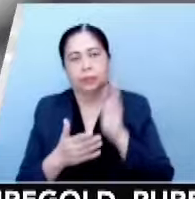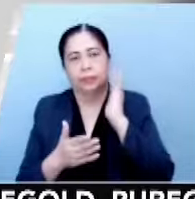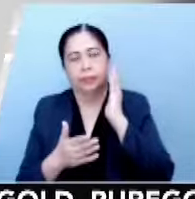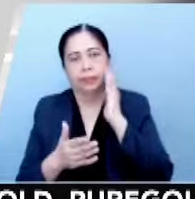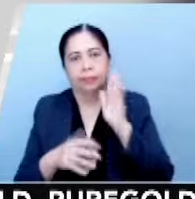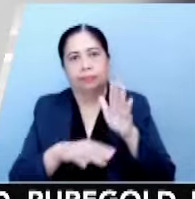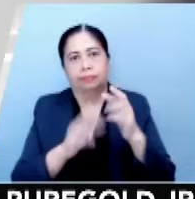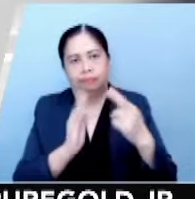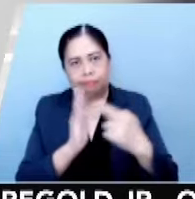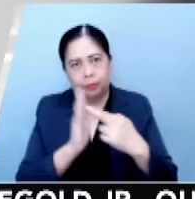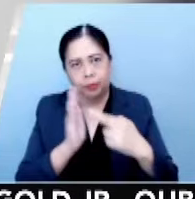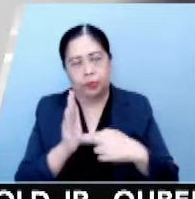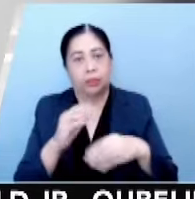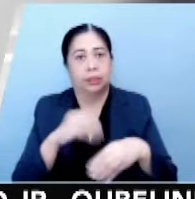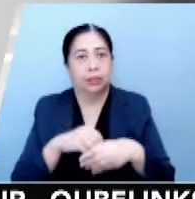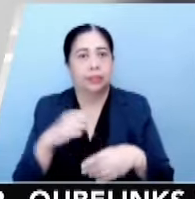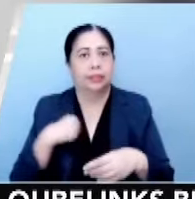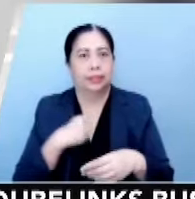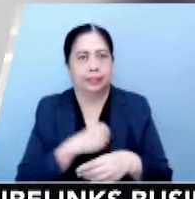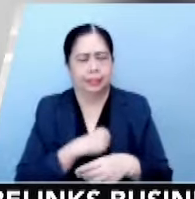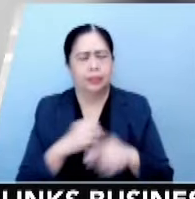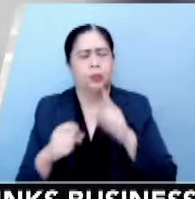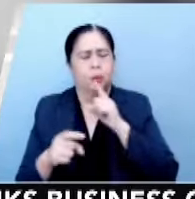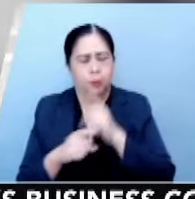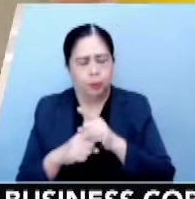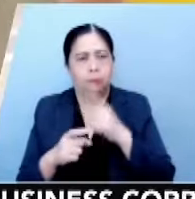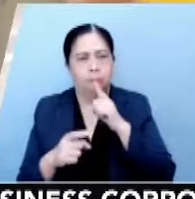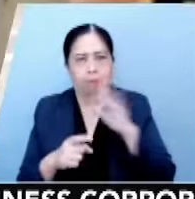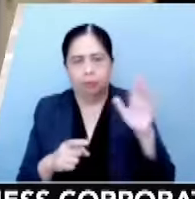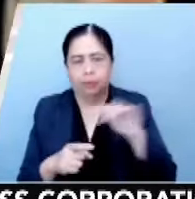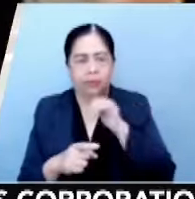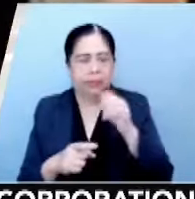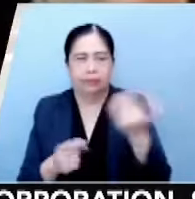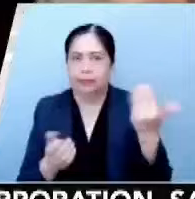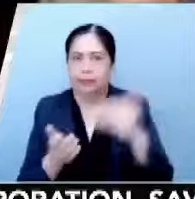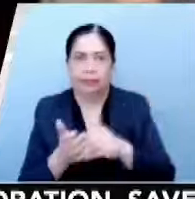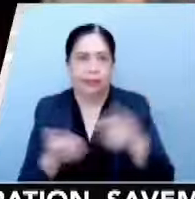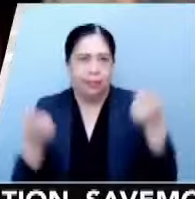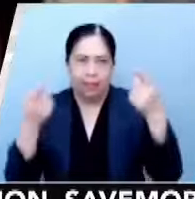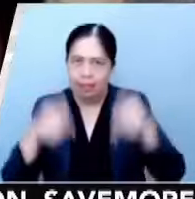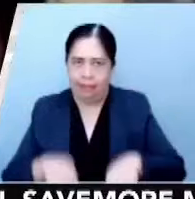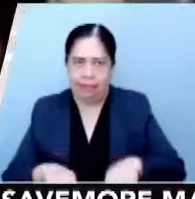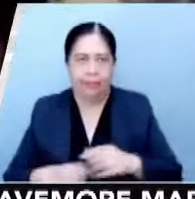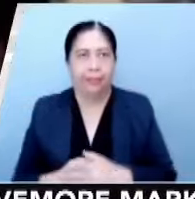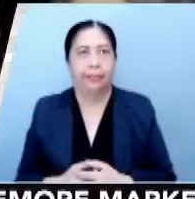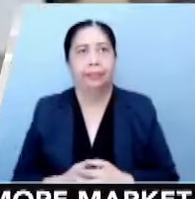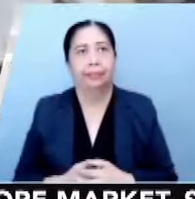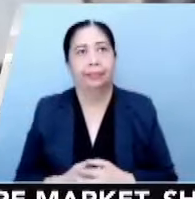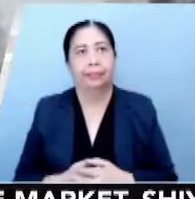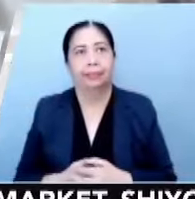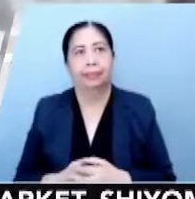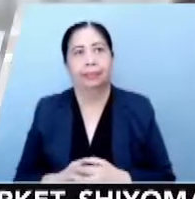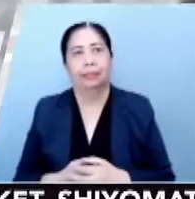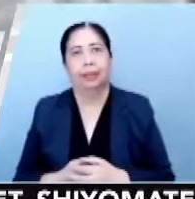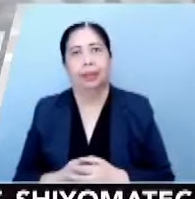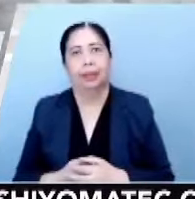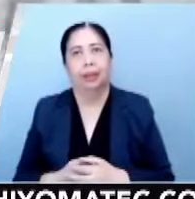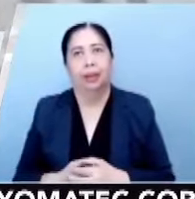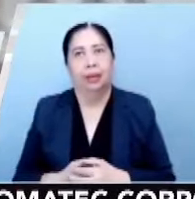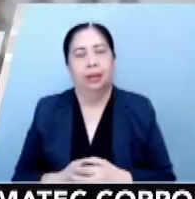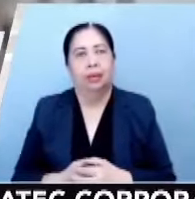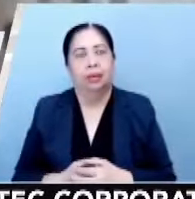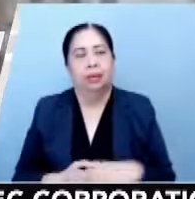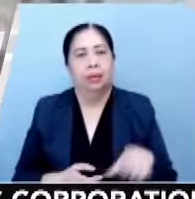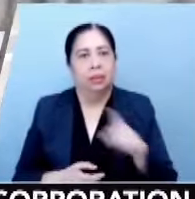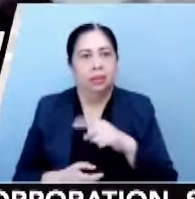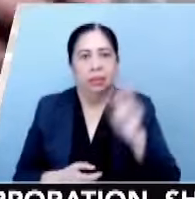Senado. Makakaasa raw ang Senado na hindi na ito mauulit. Tigilan nila yung political issue na yan. Sa totoo